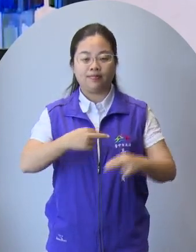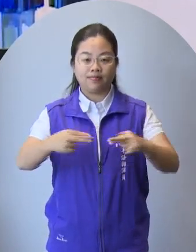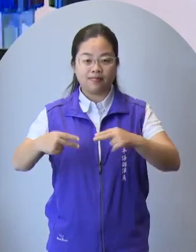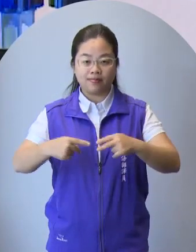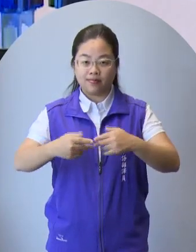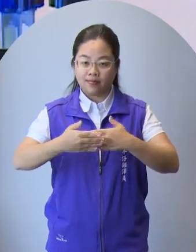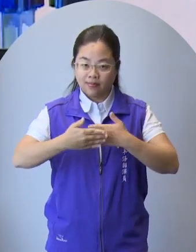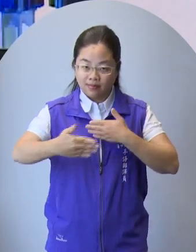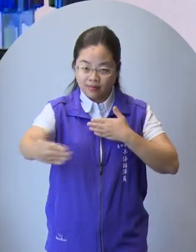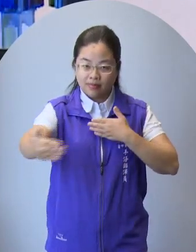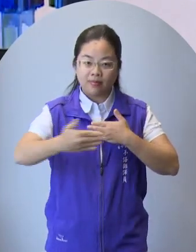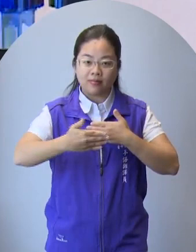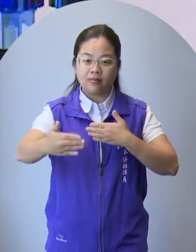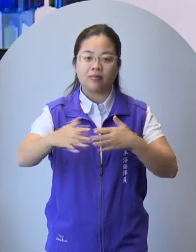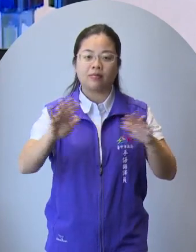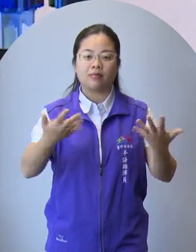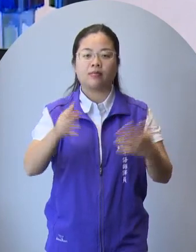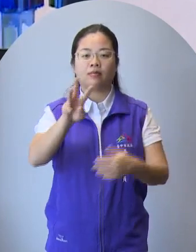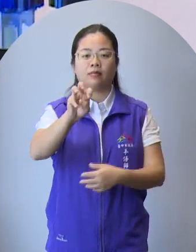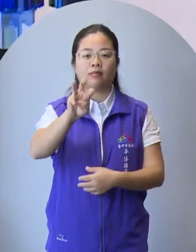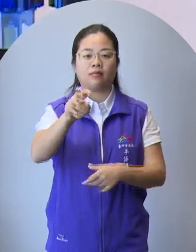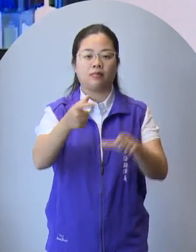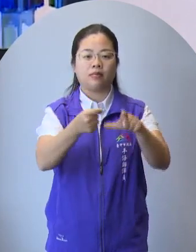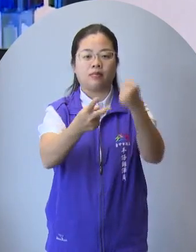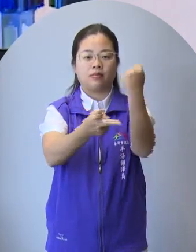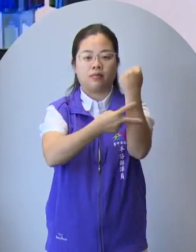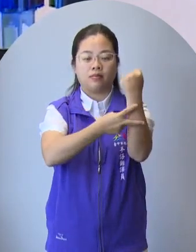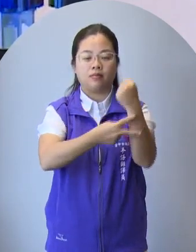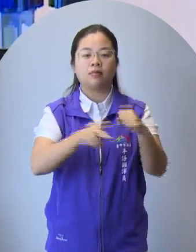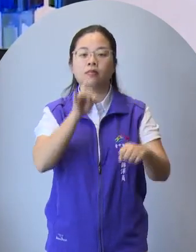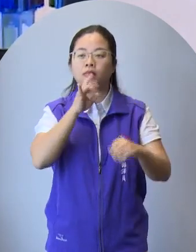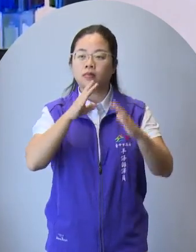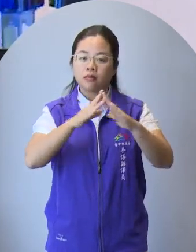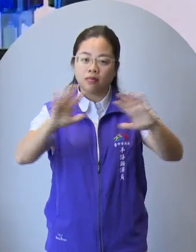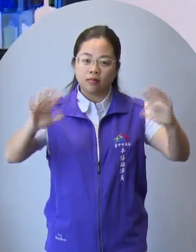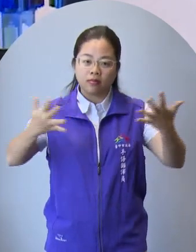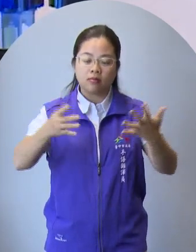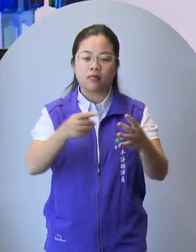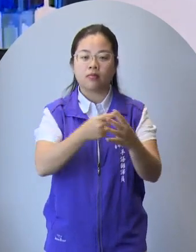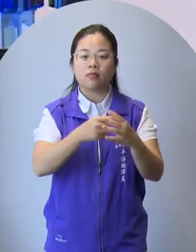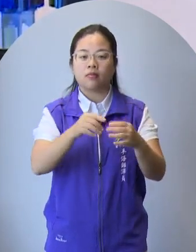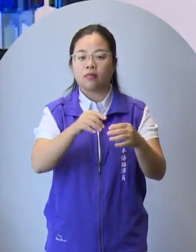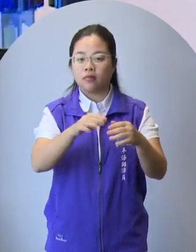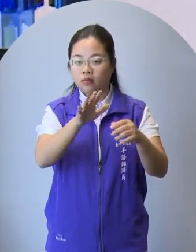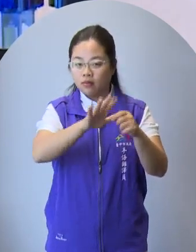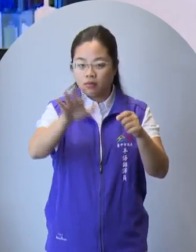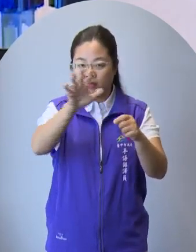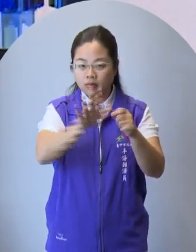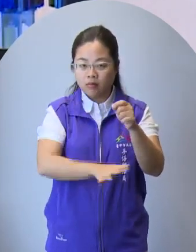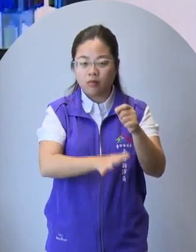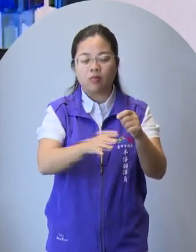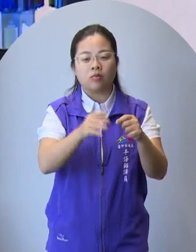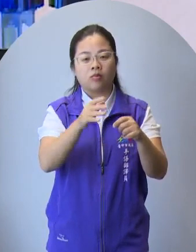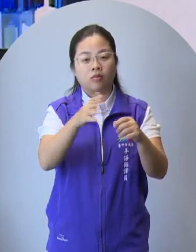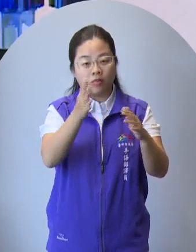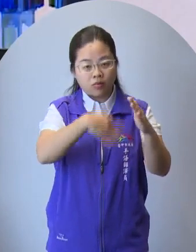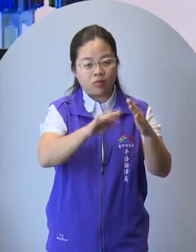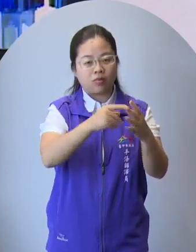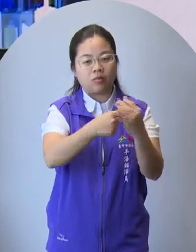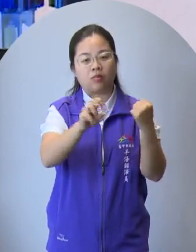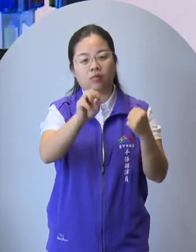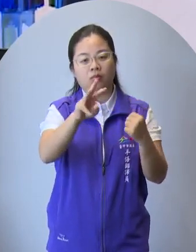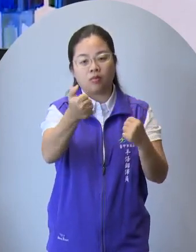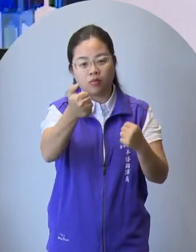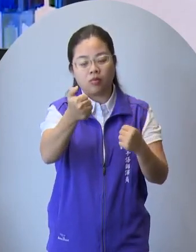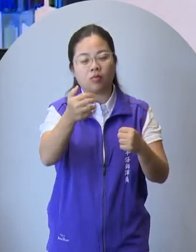长度占了33公里哈。那台中市大概有高中职以下大概350所学校，有的学